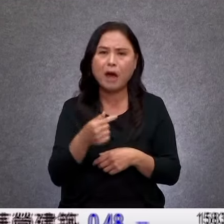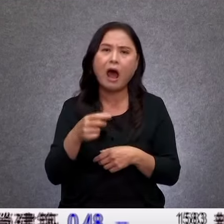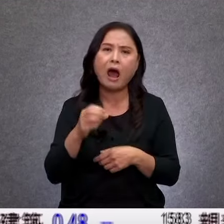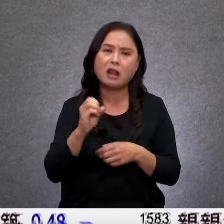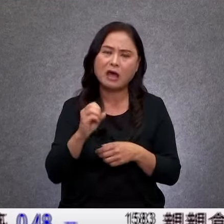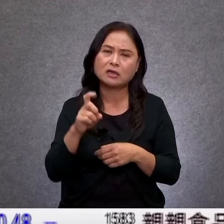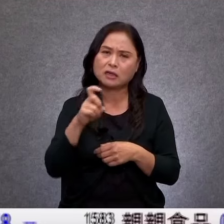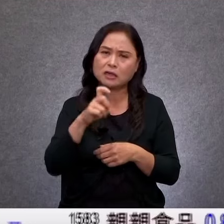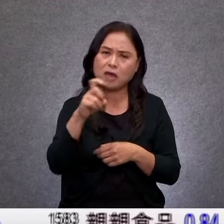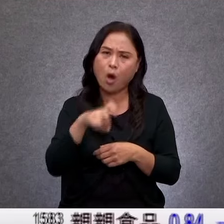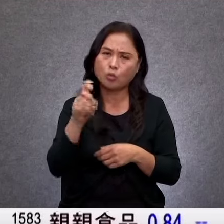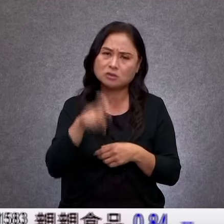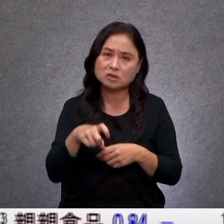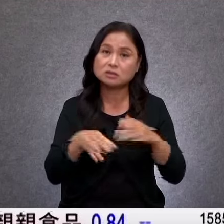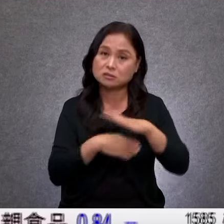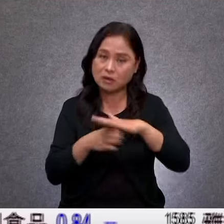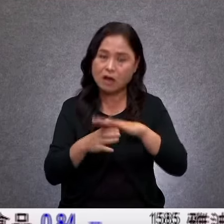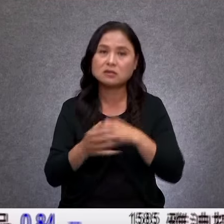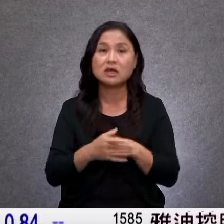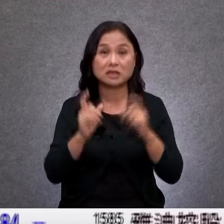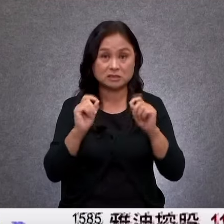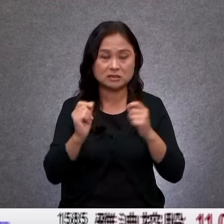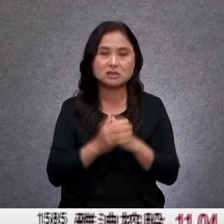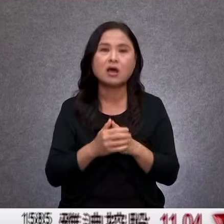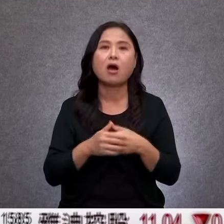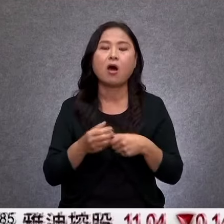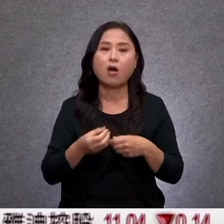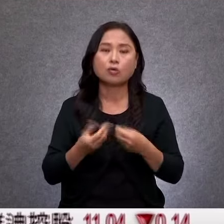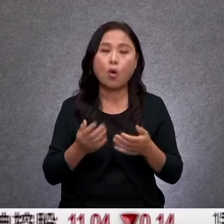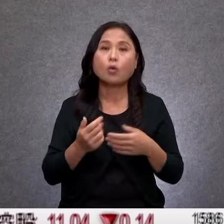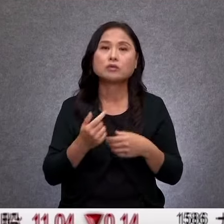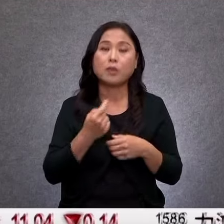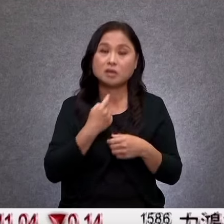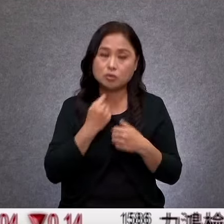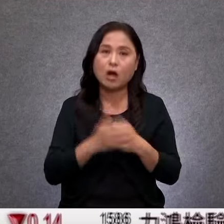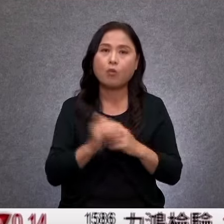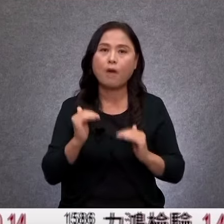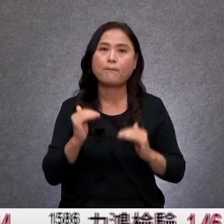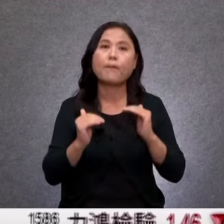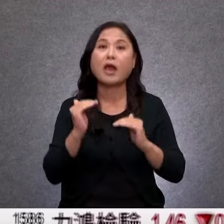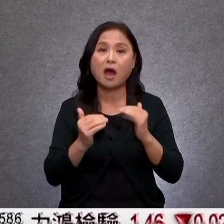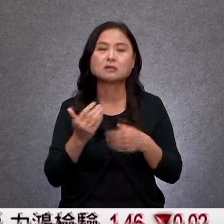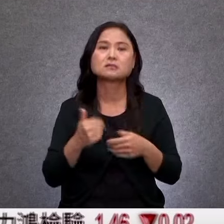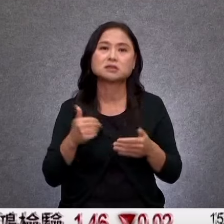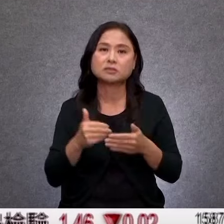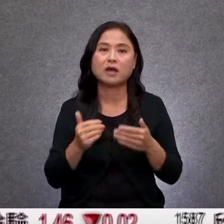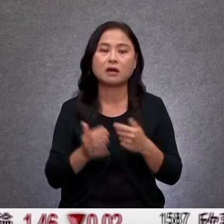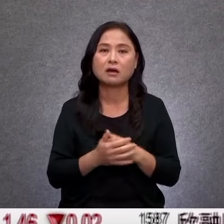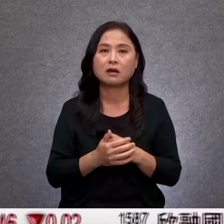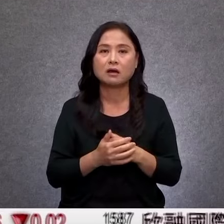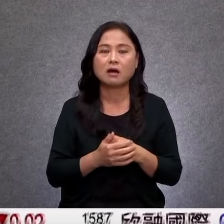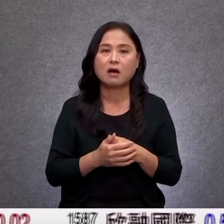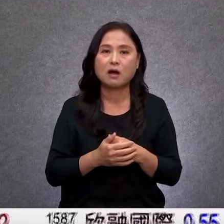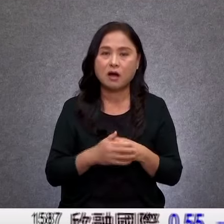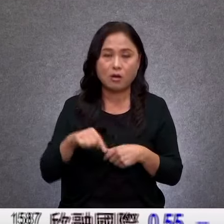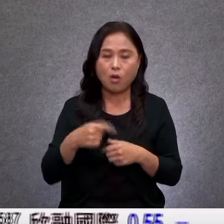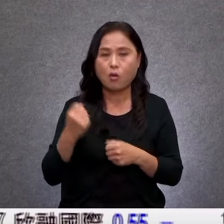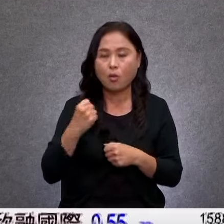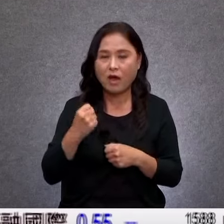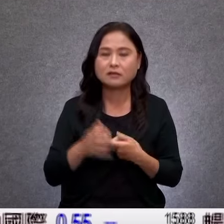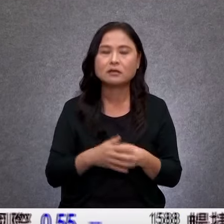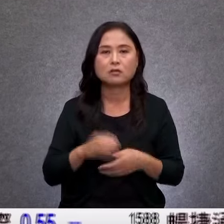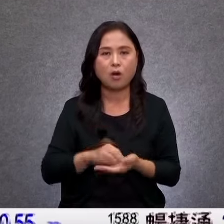供應咧有成109000间。換句話講咧，供求是趨向平衡。特區政府亦都努力造地，